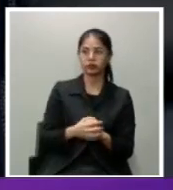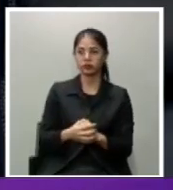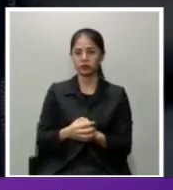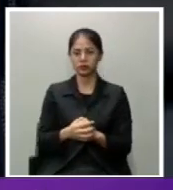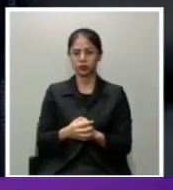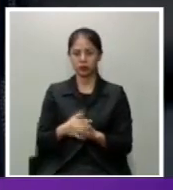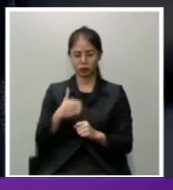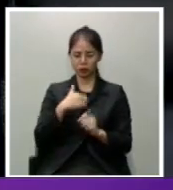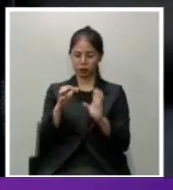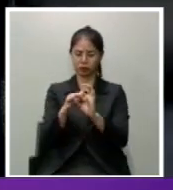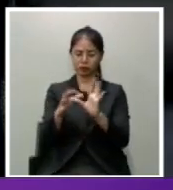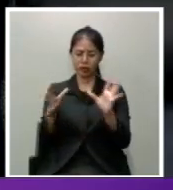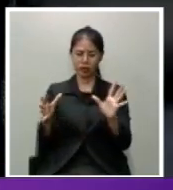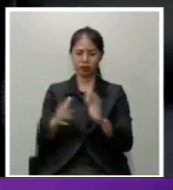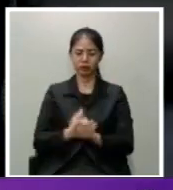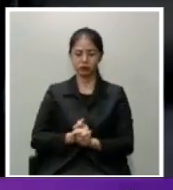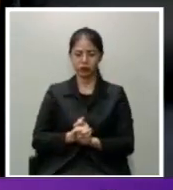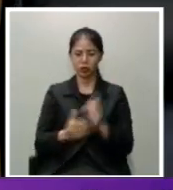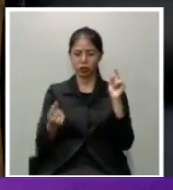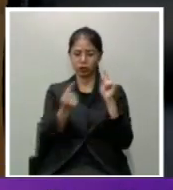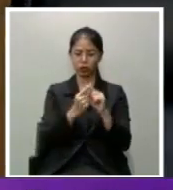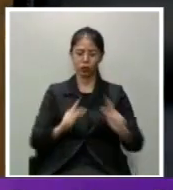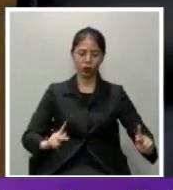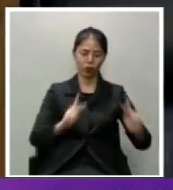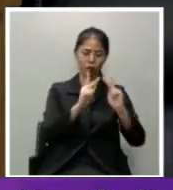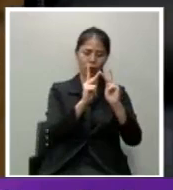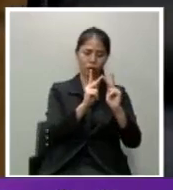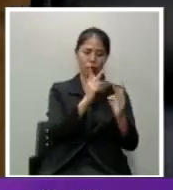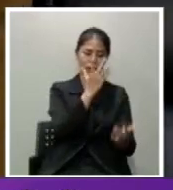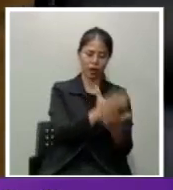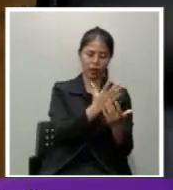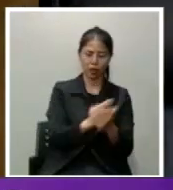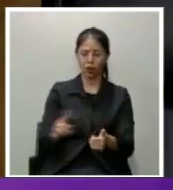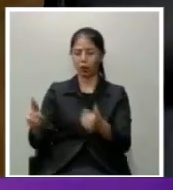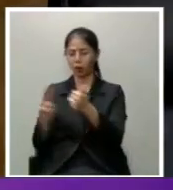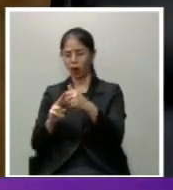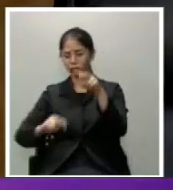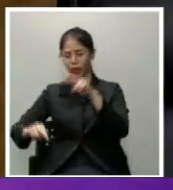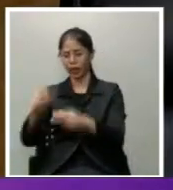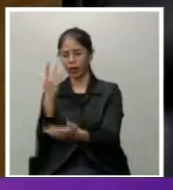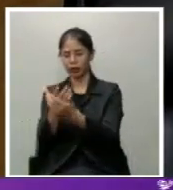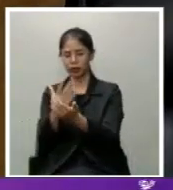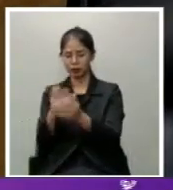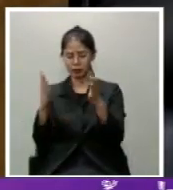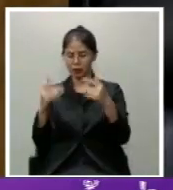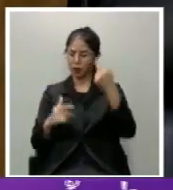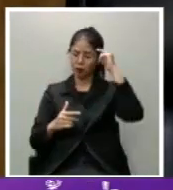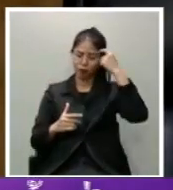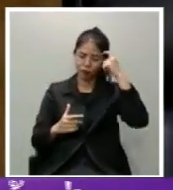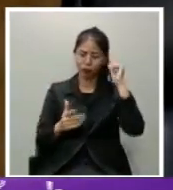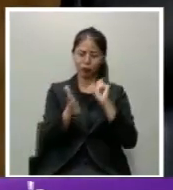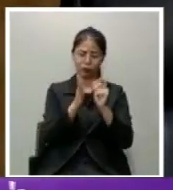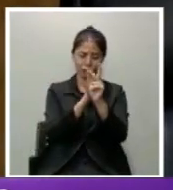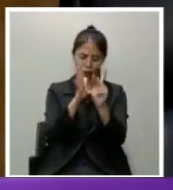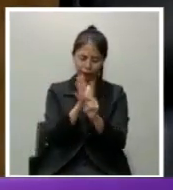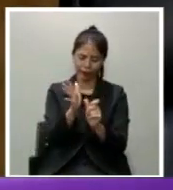งผมไม่ได้เกี่ยวข้องเลยผมไม่ได้เป็นรัฐมนตรีคลังผมไม่ได้เป็นรองนายกกำกับกระทรวงการคลังไม่ได้รู้เห็นเป็นใจในการแก้กฎห